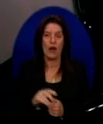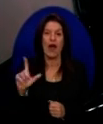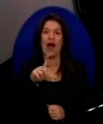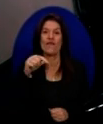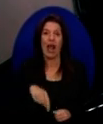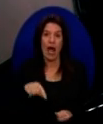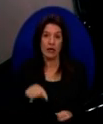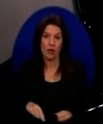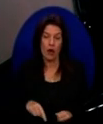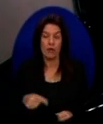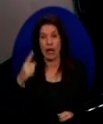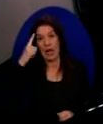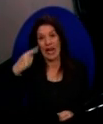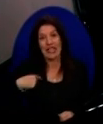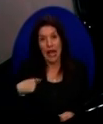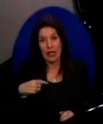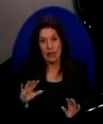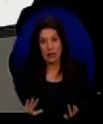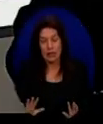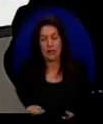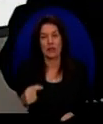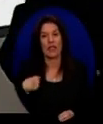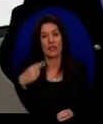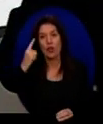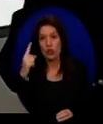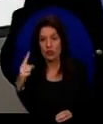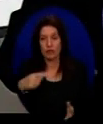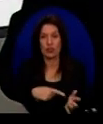לחלוק, דעתי שהגורם העיקרי היום